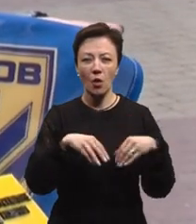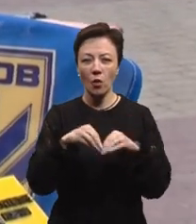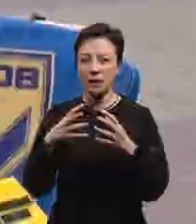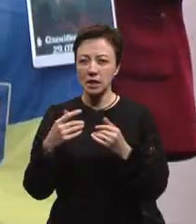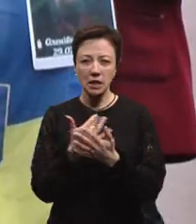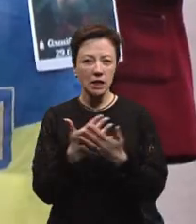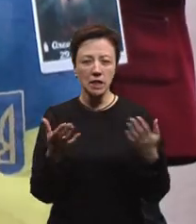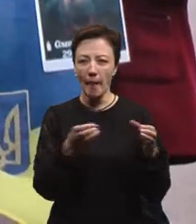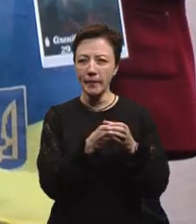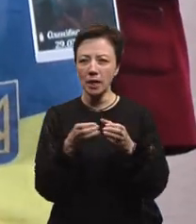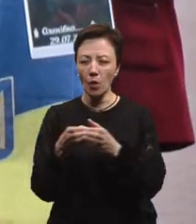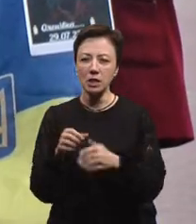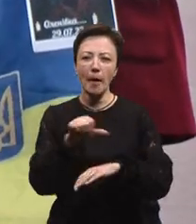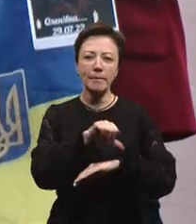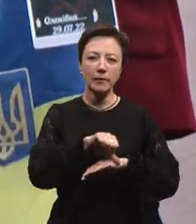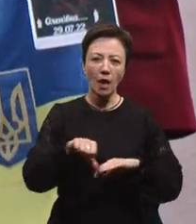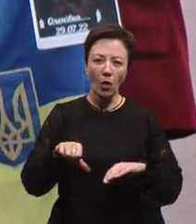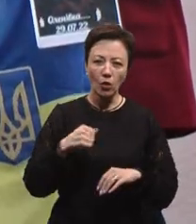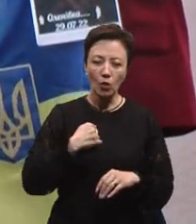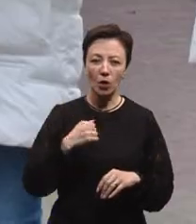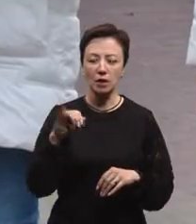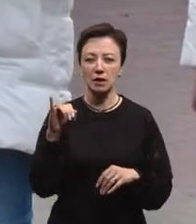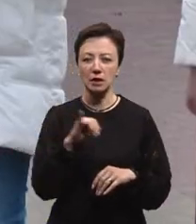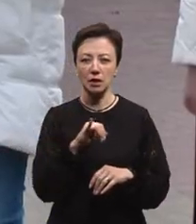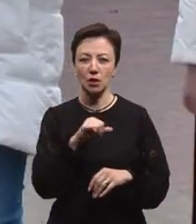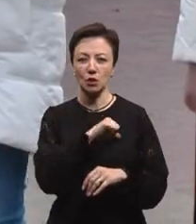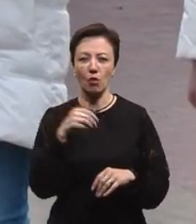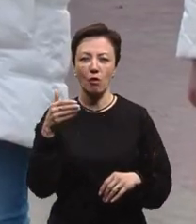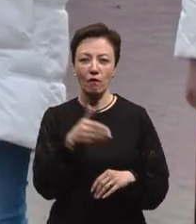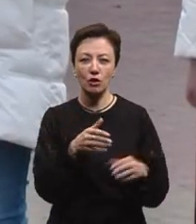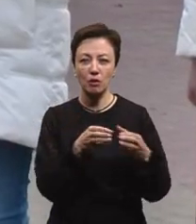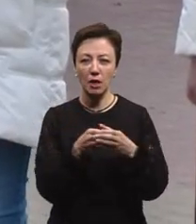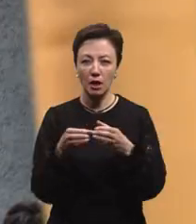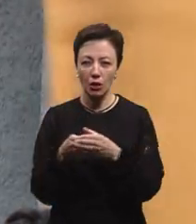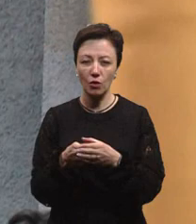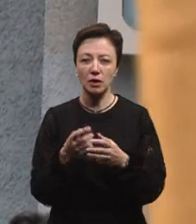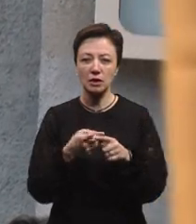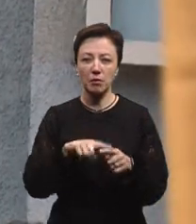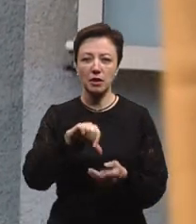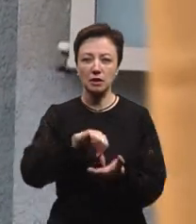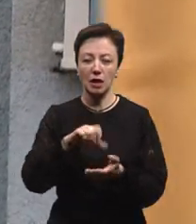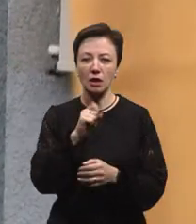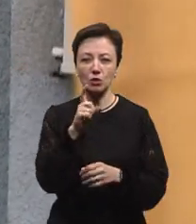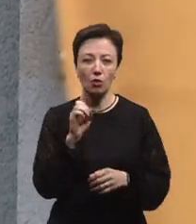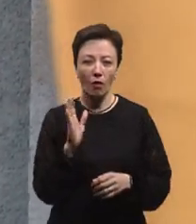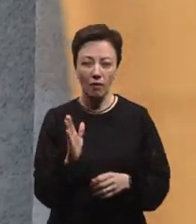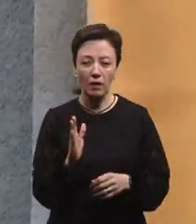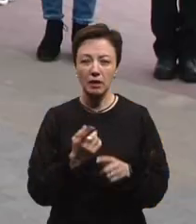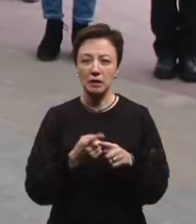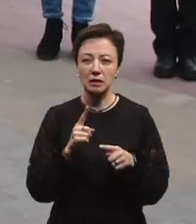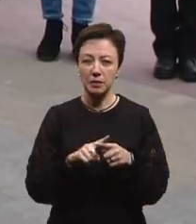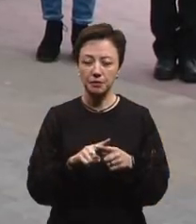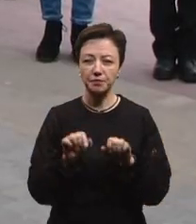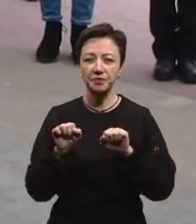підрозділів цей прикордонники цей добровольчі батальйони це представники Азову це